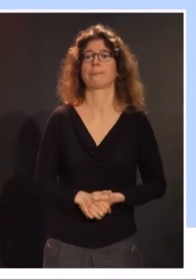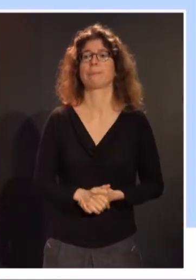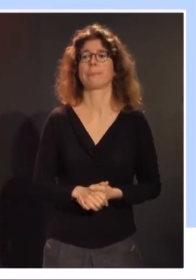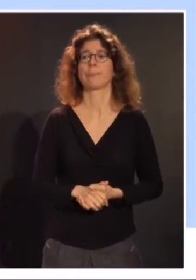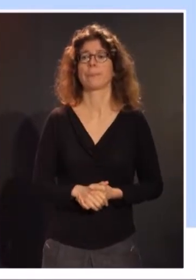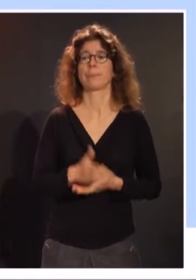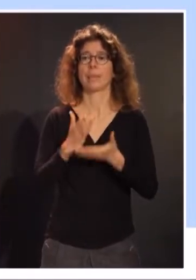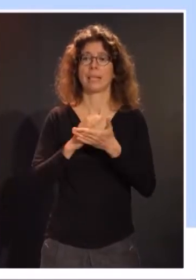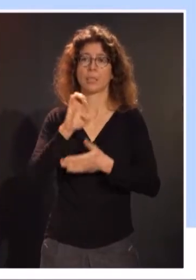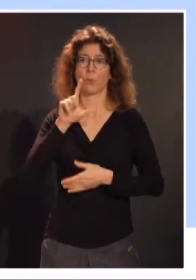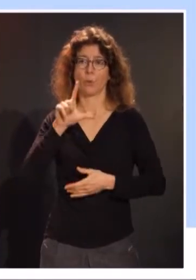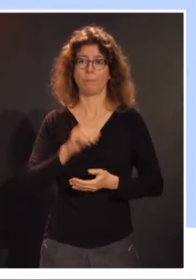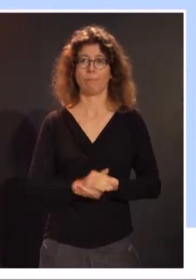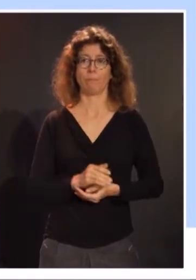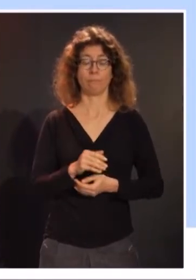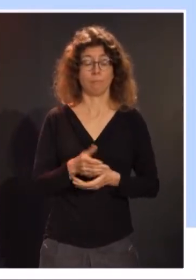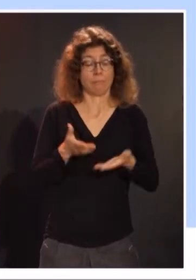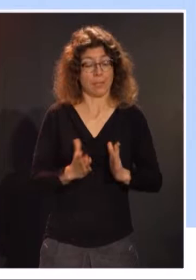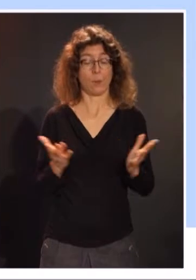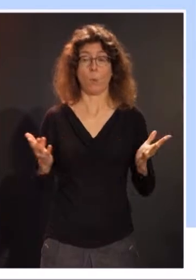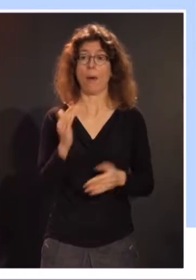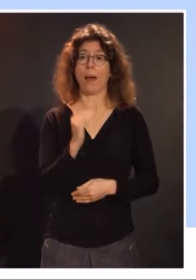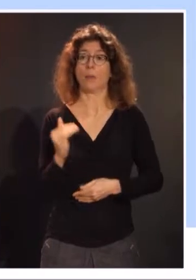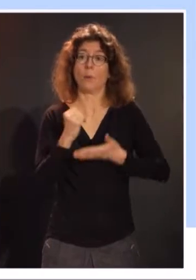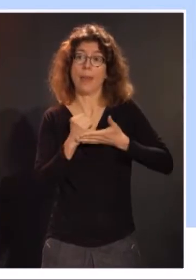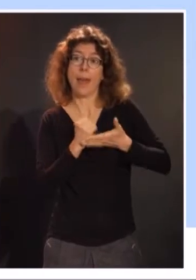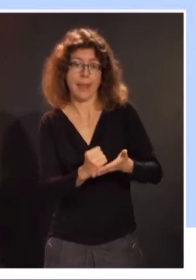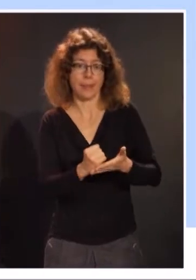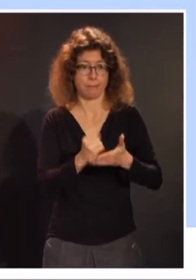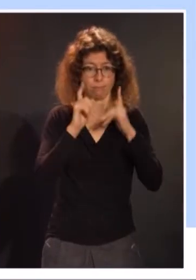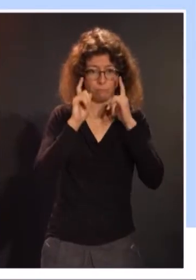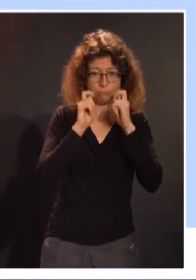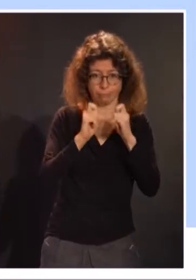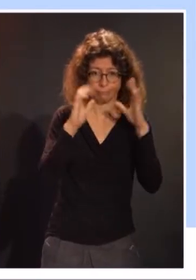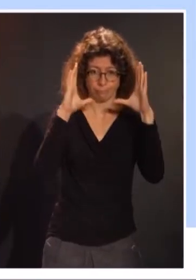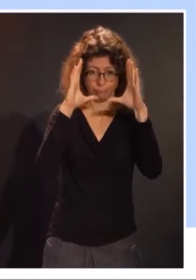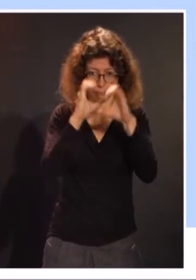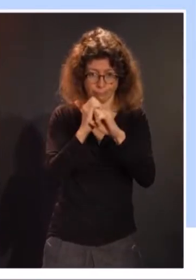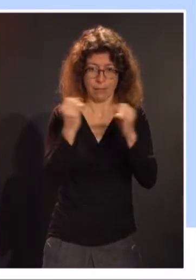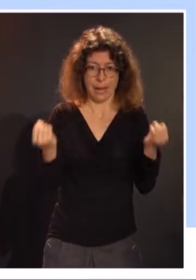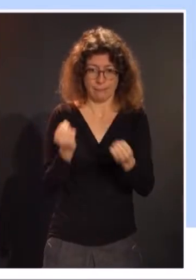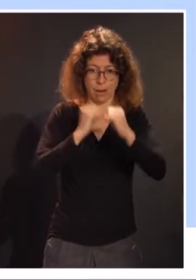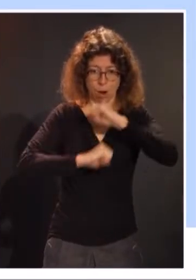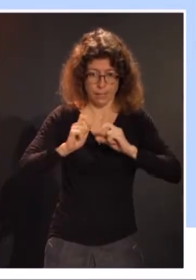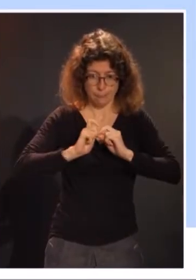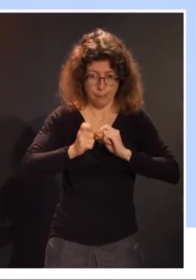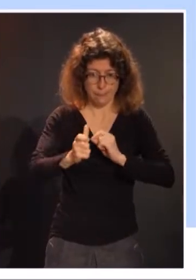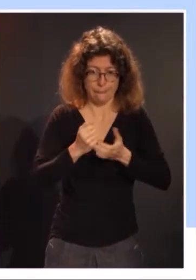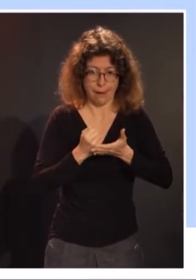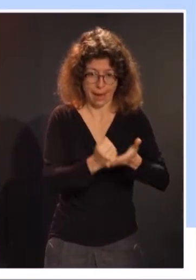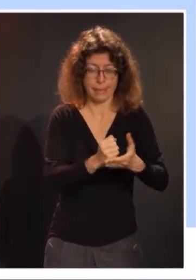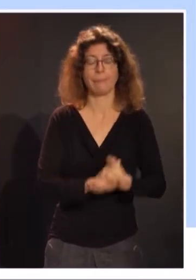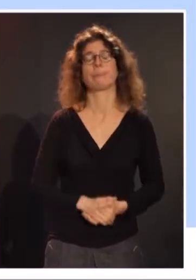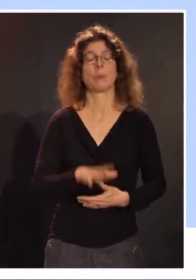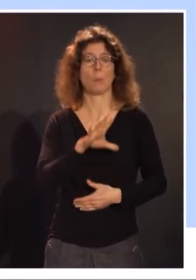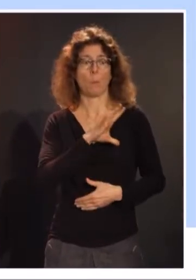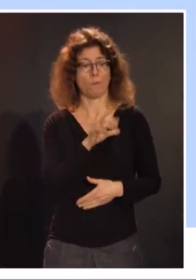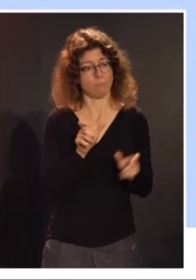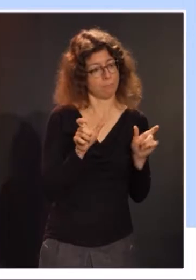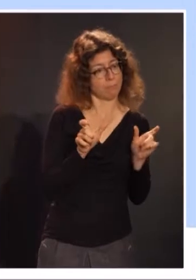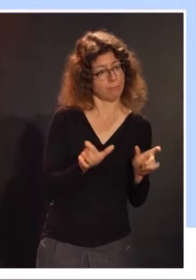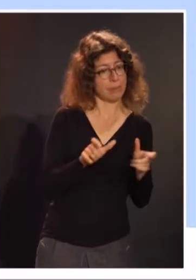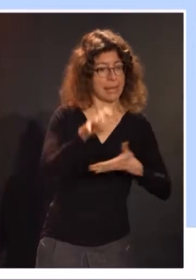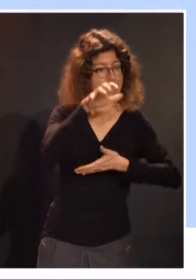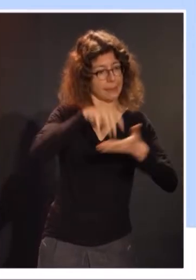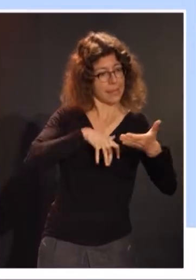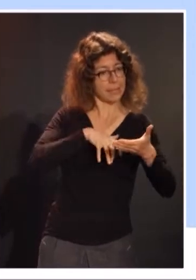ici l'enseignant, l'aidait à maintenir son attention et à s'organiser dans les activités, que l'enseignant veillait à ce que les consignes et les